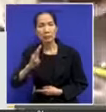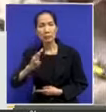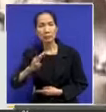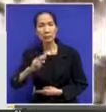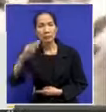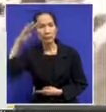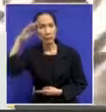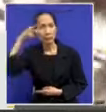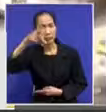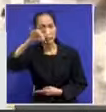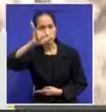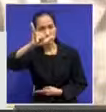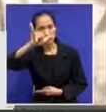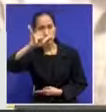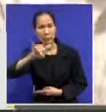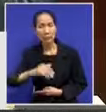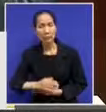เอกประยุทธ์จันทร์โอชาครับ